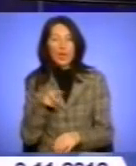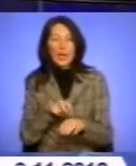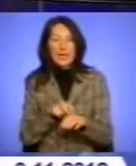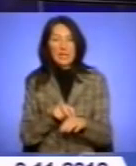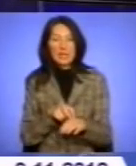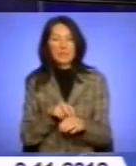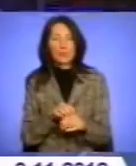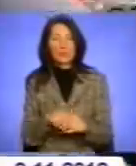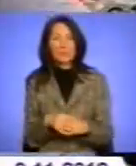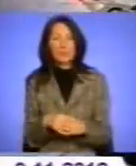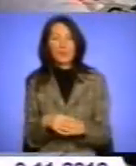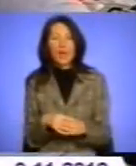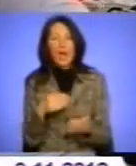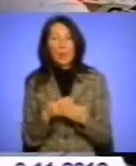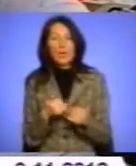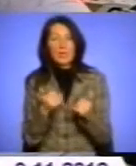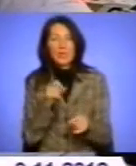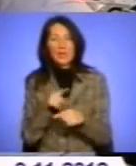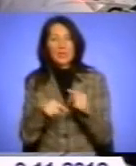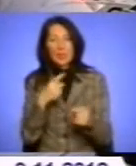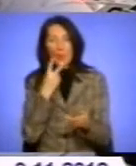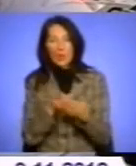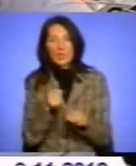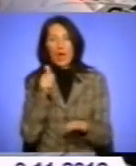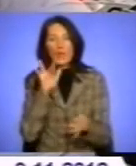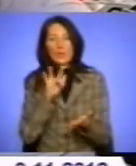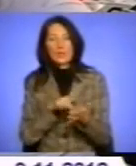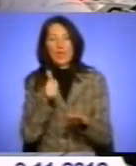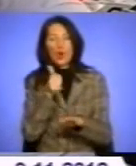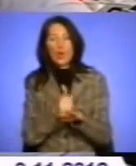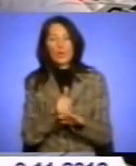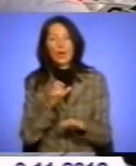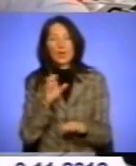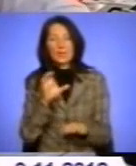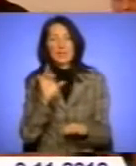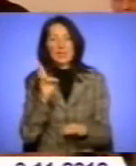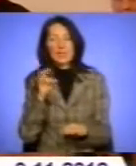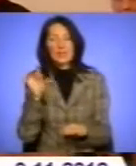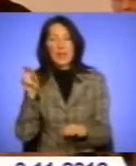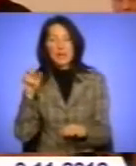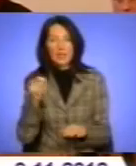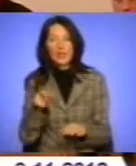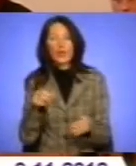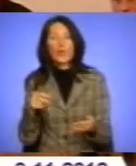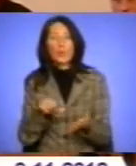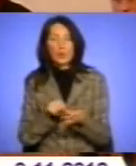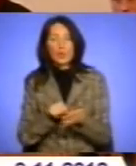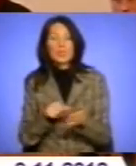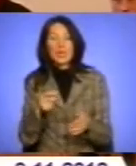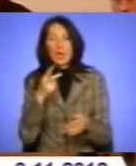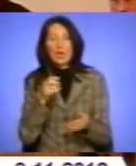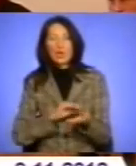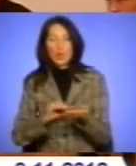Герасименко. Приклад для наслідування показав міський голова Тернополя Сергій Надал. Він у присутності журналістів щепився від